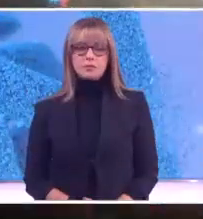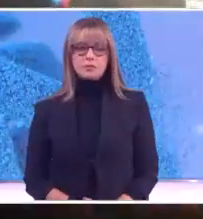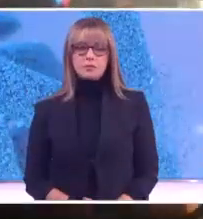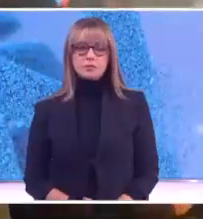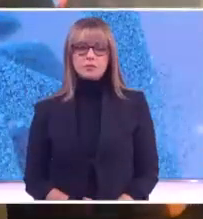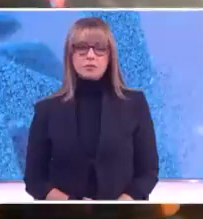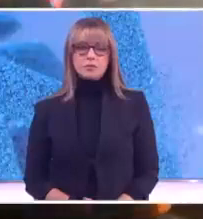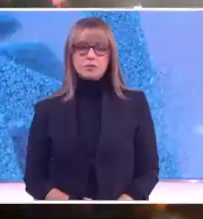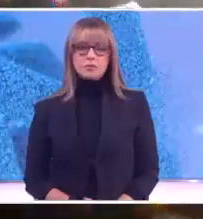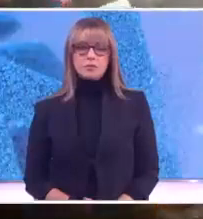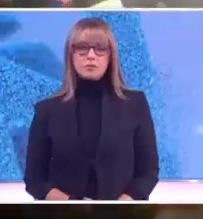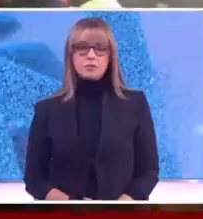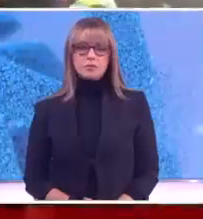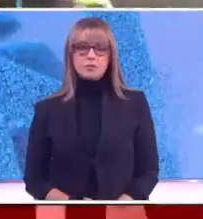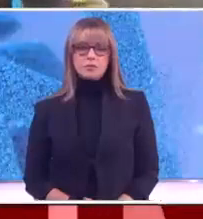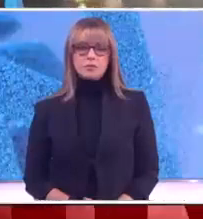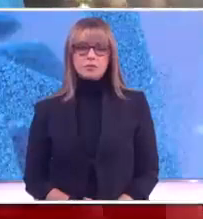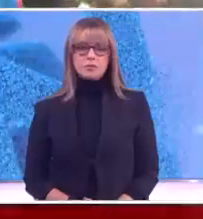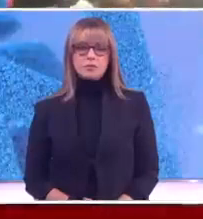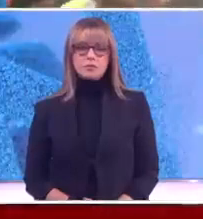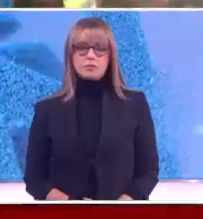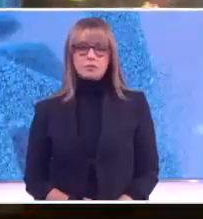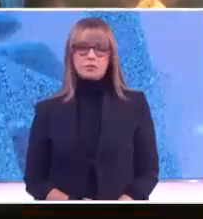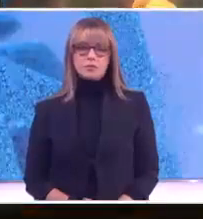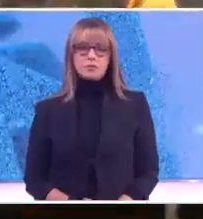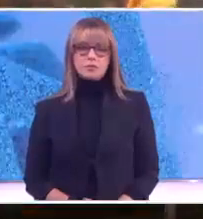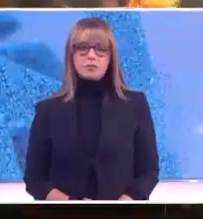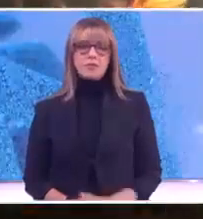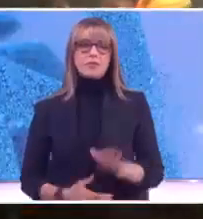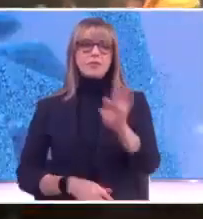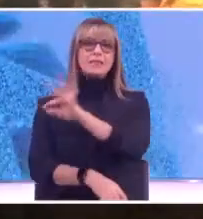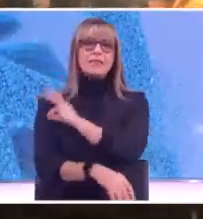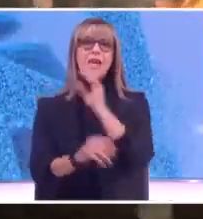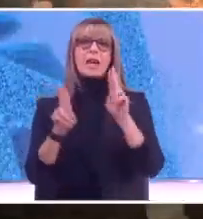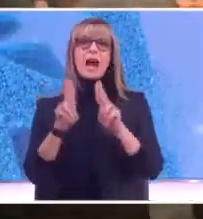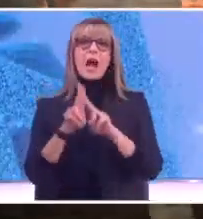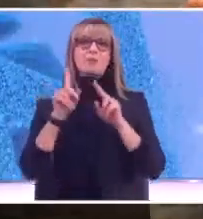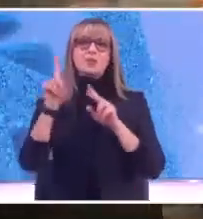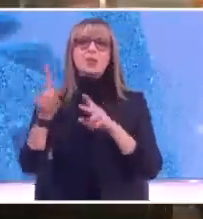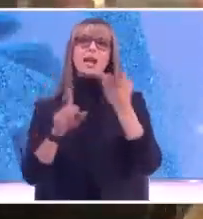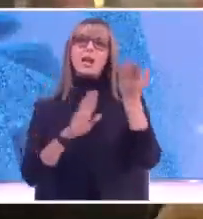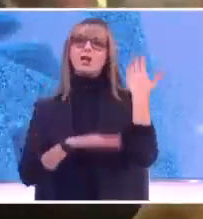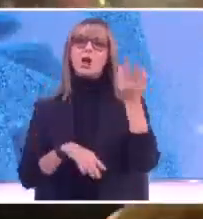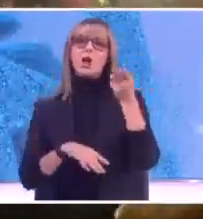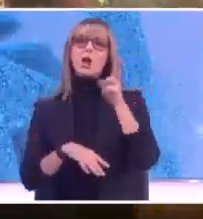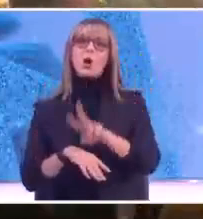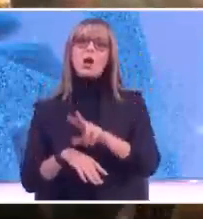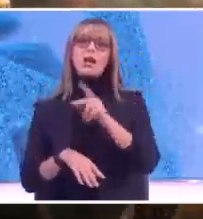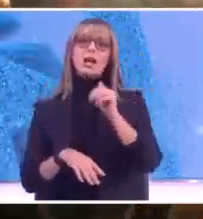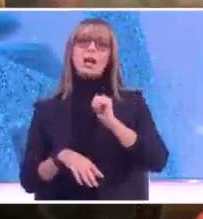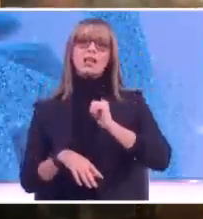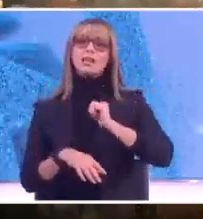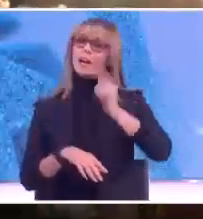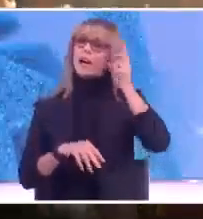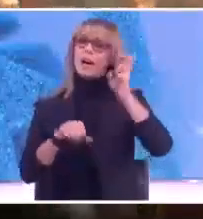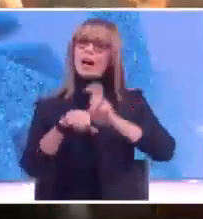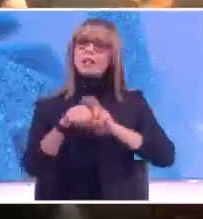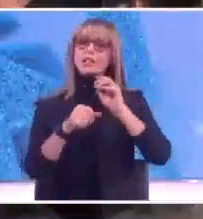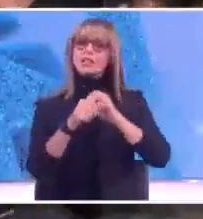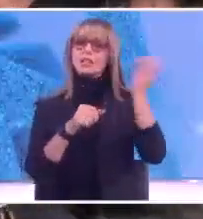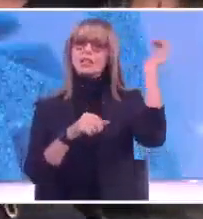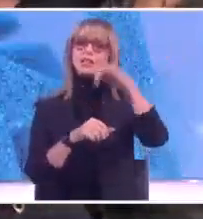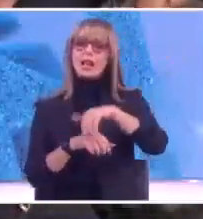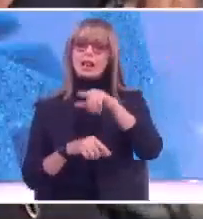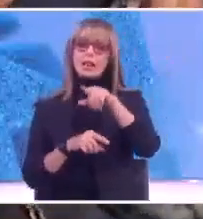Evet, hemen bilgileri paylaşalım. Sarıkamış şehitlerinin anma etkinliği nedeniyle Sarıkamış'ta